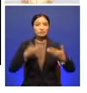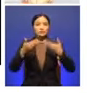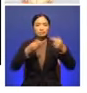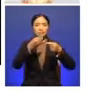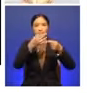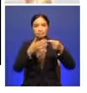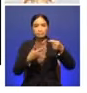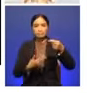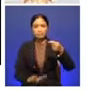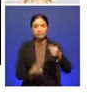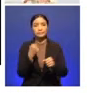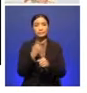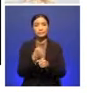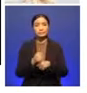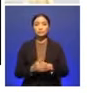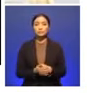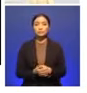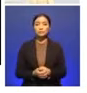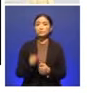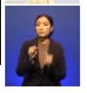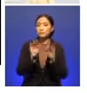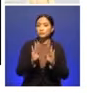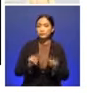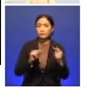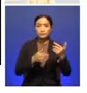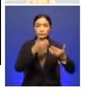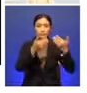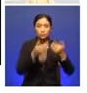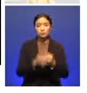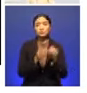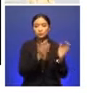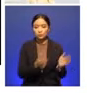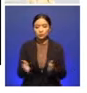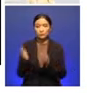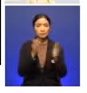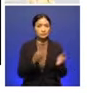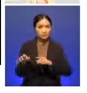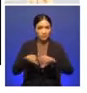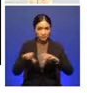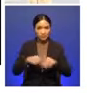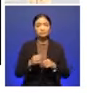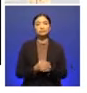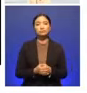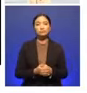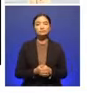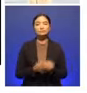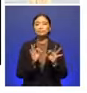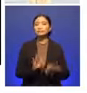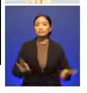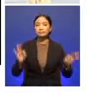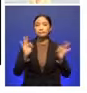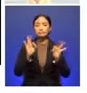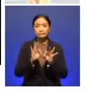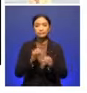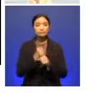ายอันนี้เนี่ยมันจะหมายถึงทั้งตัวแบบรูปแบบของกิจกรรมแล้วก็กระบวนการจัดกิจกรรมซึ่งหัวใจเนี่ยนะคะไม่ใช่ว่าจะ